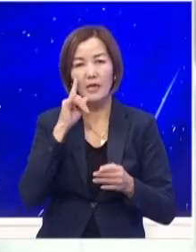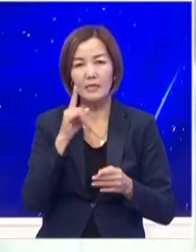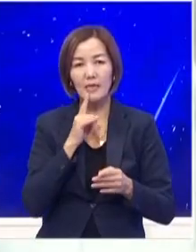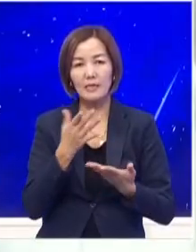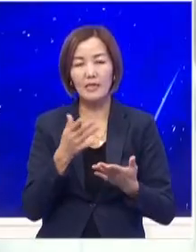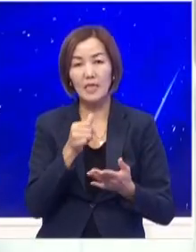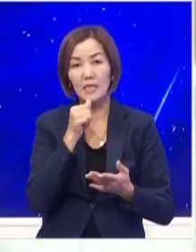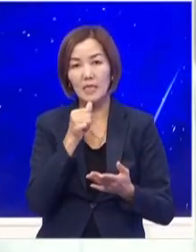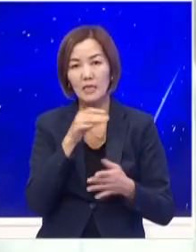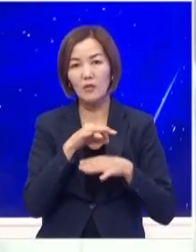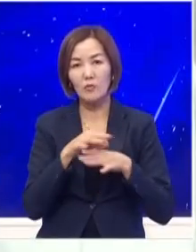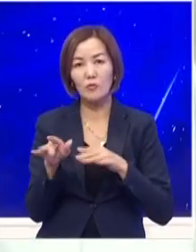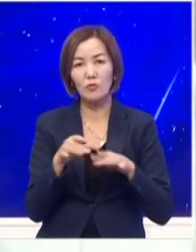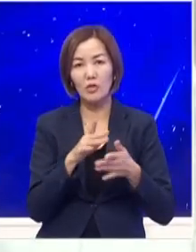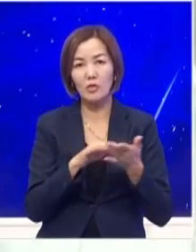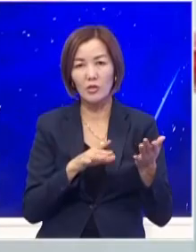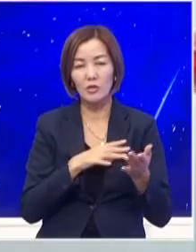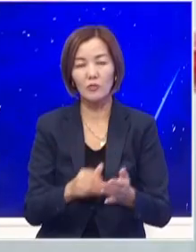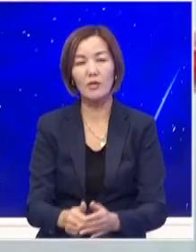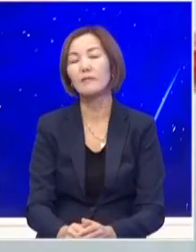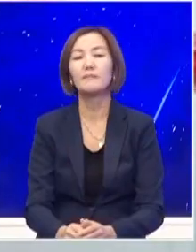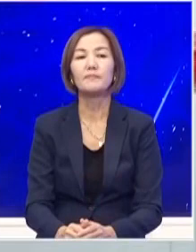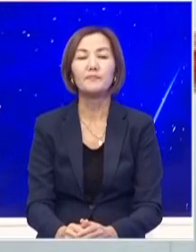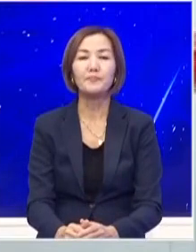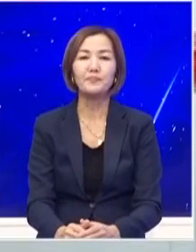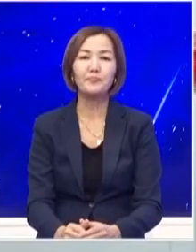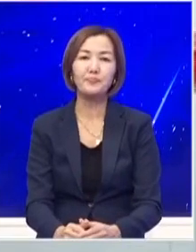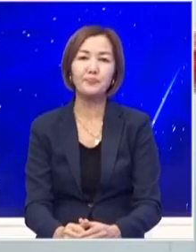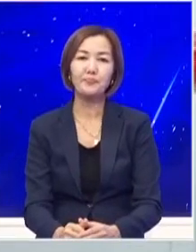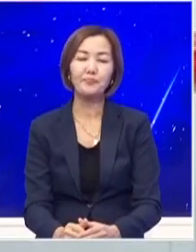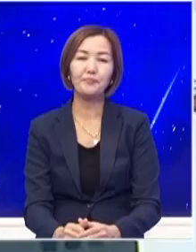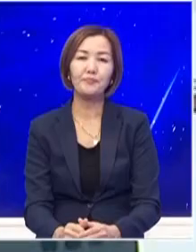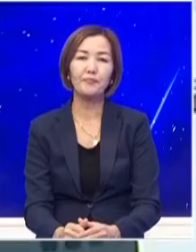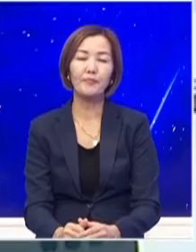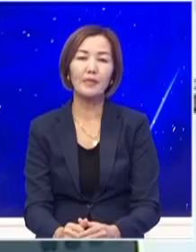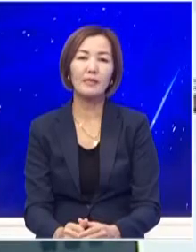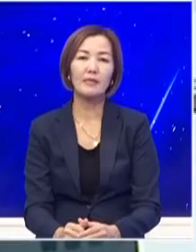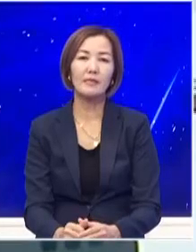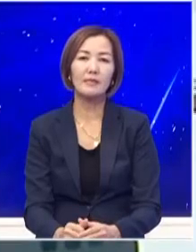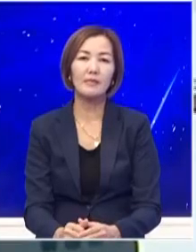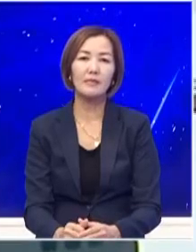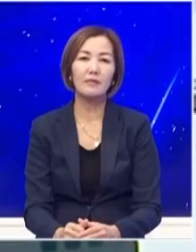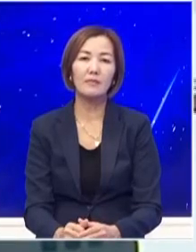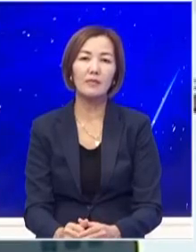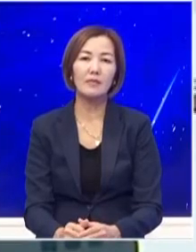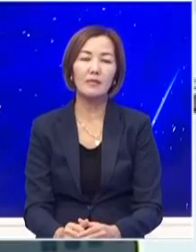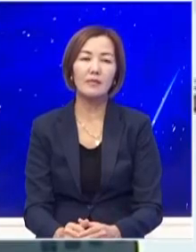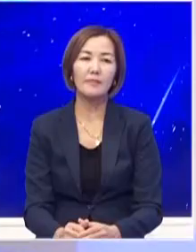аппараттарды сынақтан өткізу іс-шаралары жалғасып отыр. Ернұр Медет, Айя Әнуар қызы, Жетісу арнасы, Талдықорған.